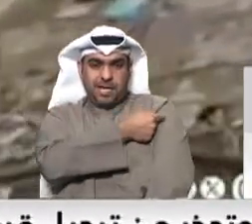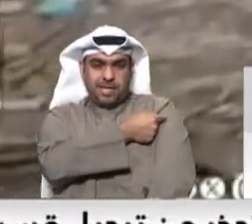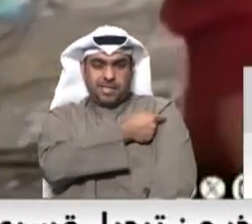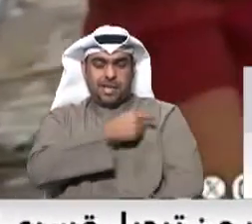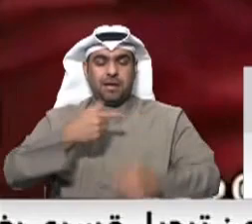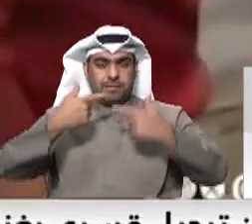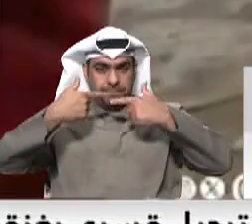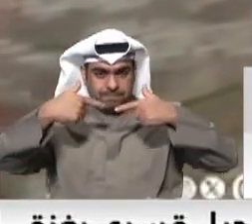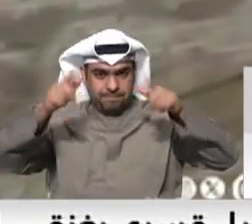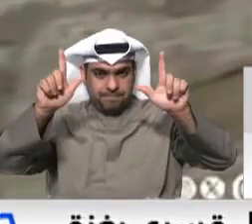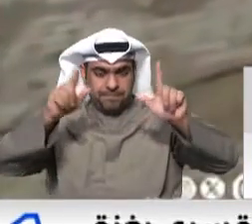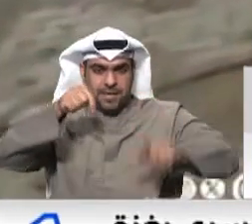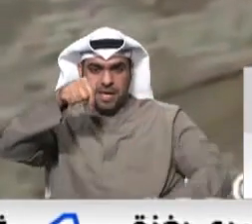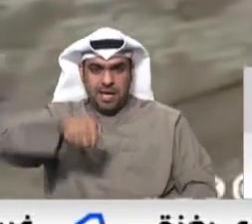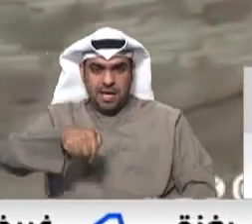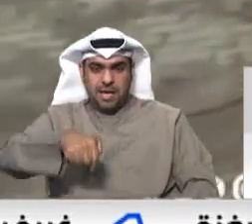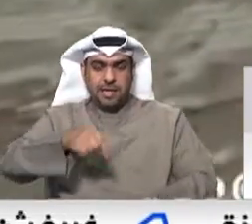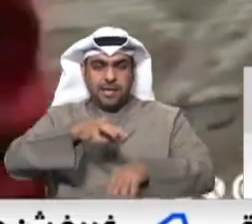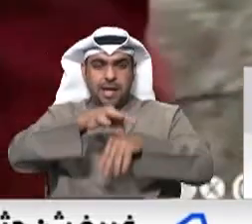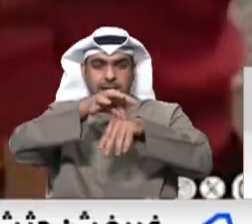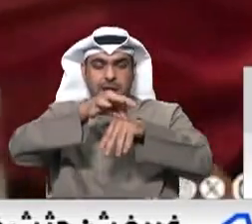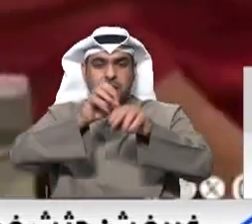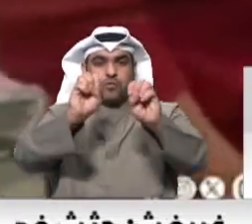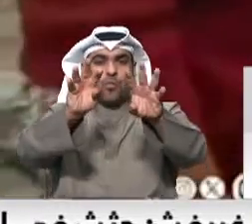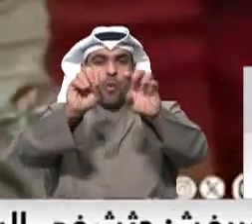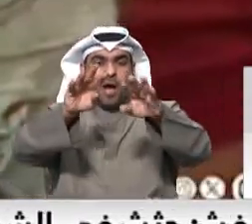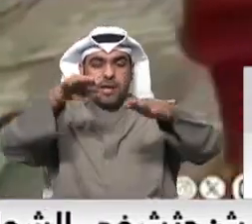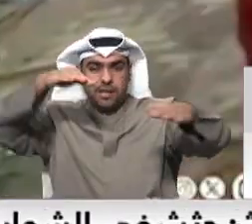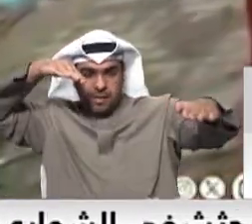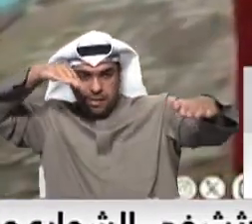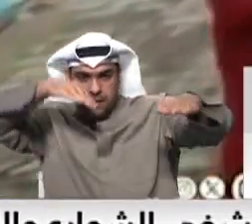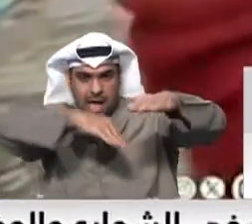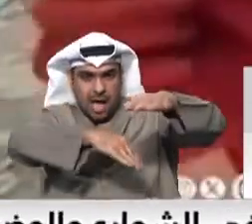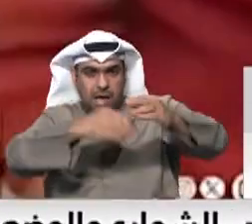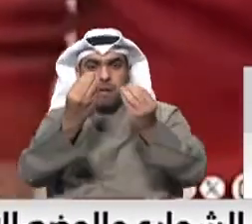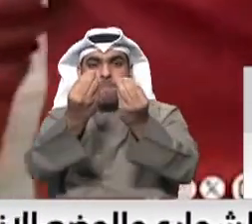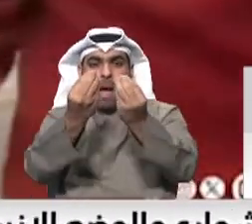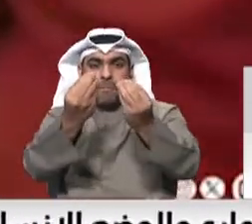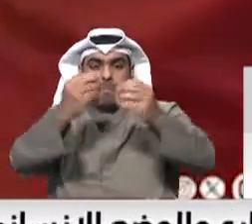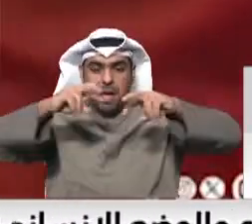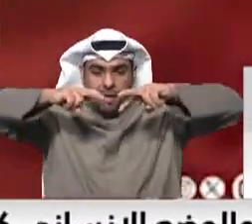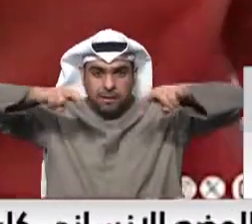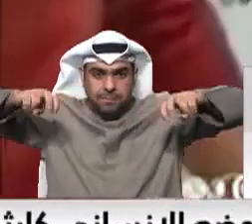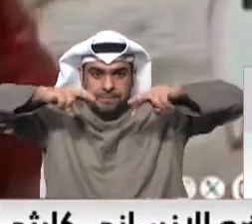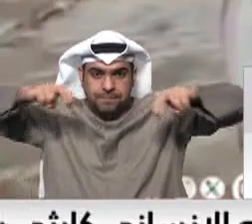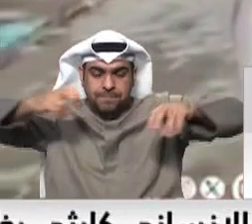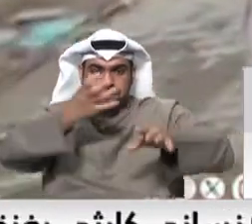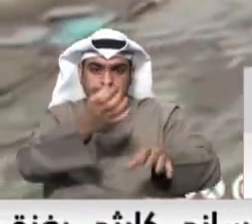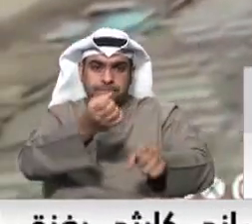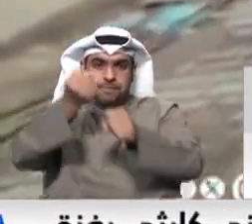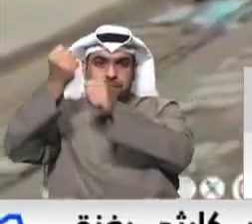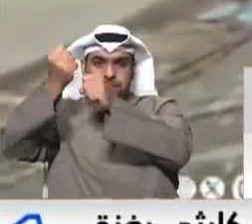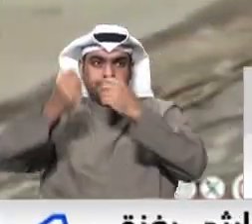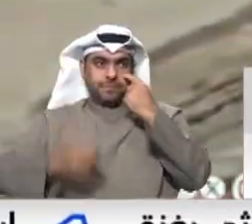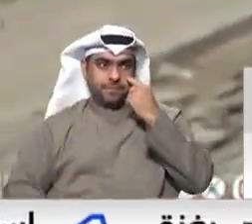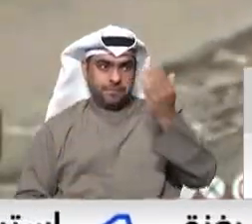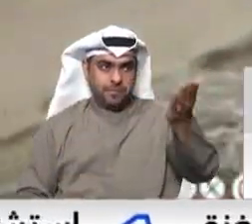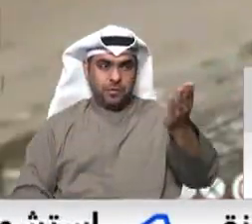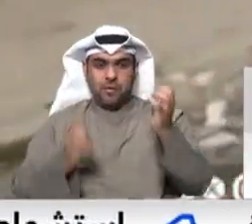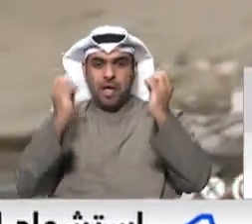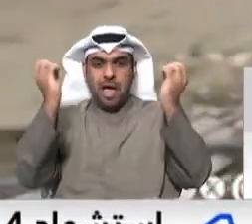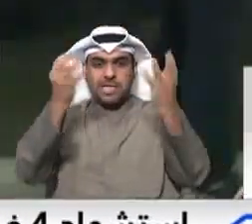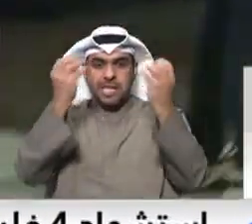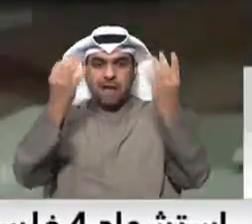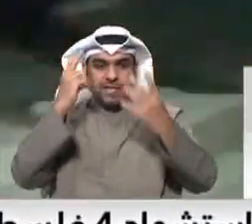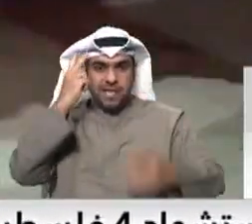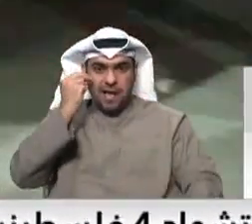لا يزال عدد من الضحايا تحت الركام، وفي الطرقات لا تستطيع طواقم الإسعاف والدفاع المدني الوصول إليهم.